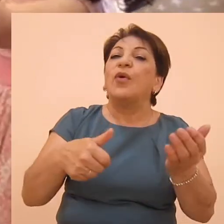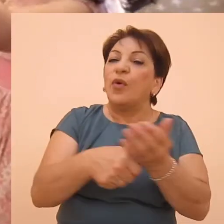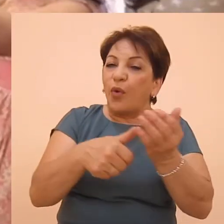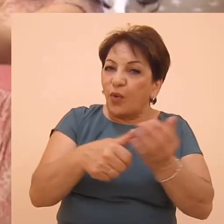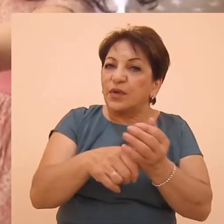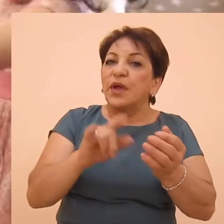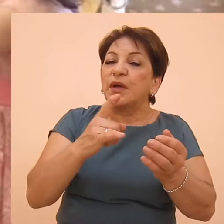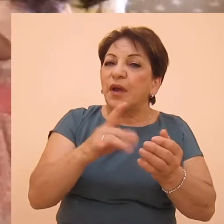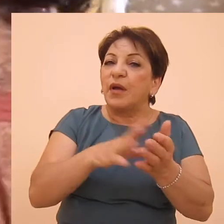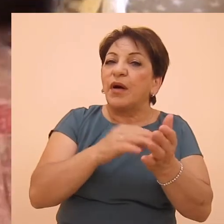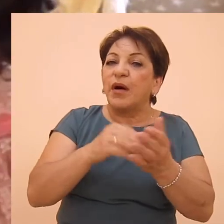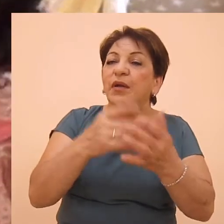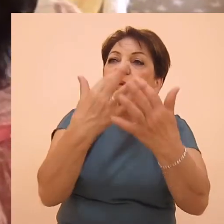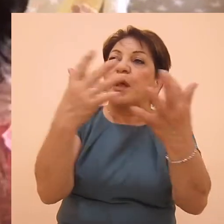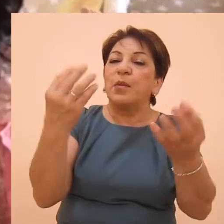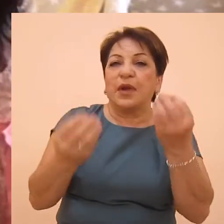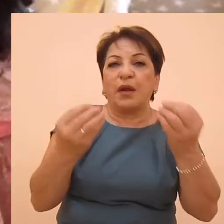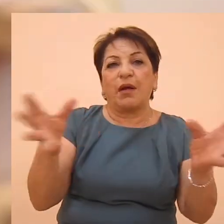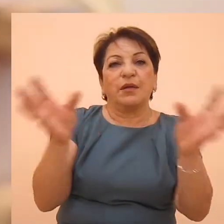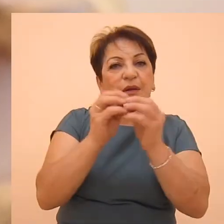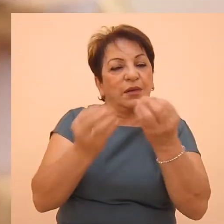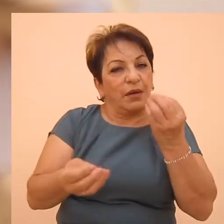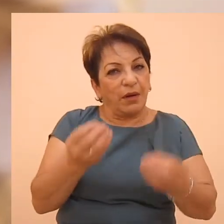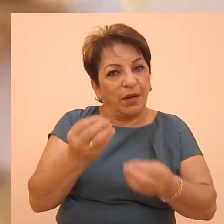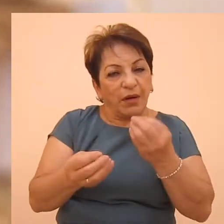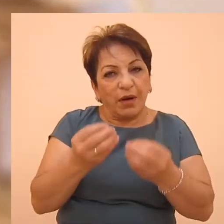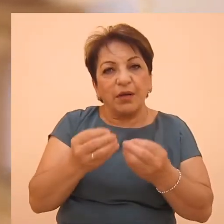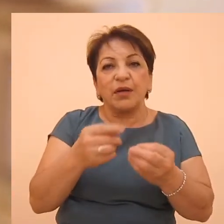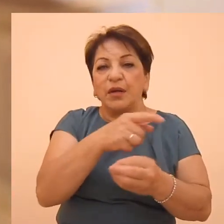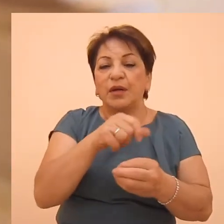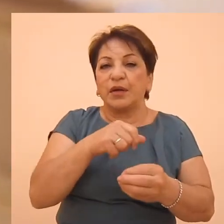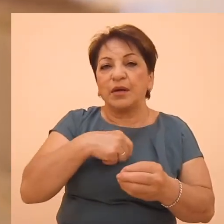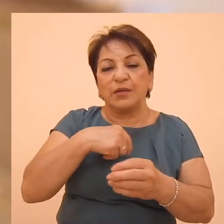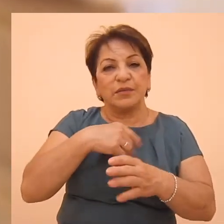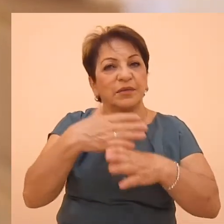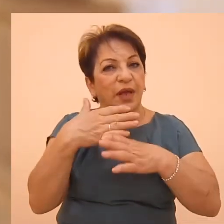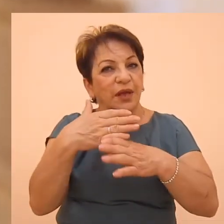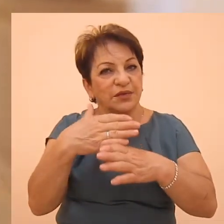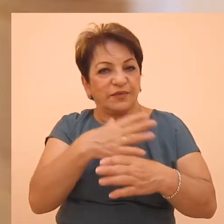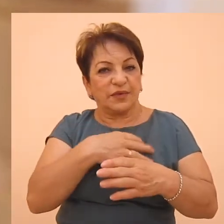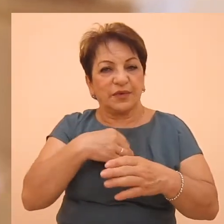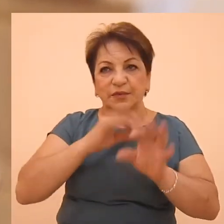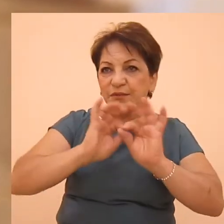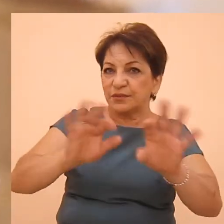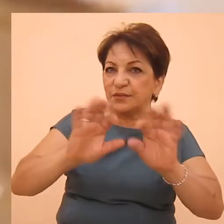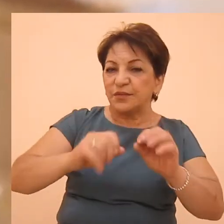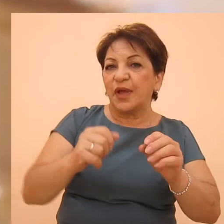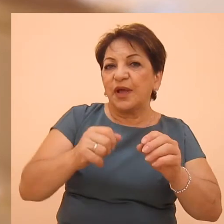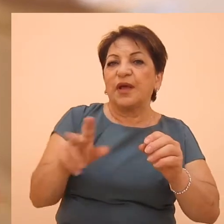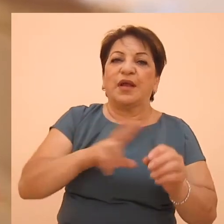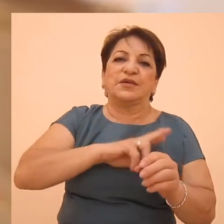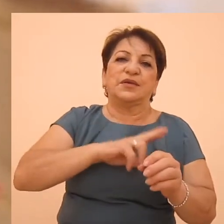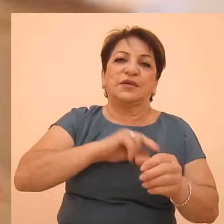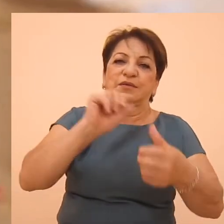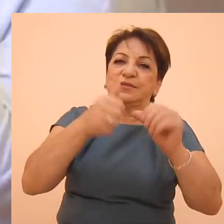երեխային խաղալ նաև այլ երեխաների հետ։ Դա կզարգացնի նրա կիսվելու ունակությունը և կնպաստի